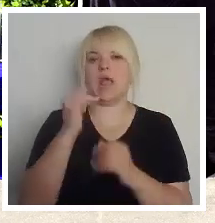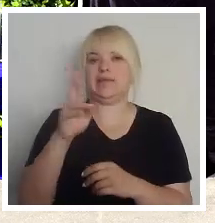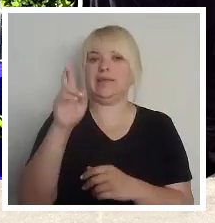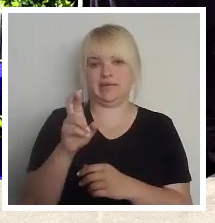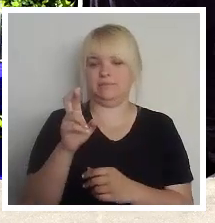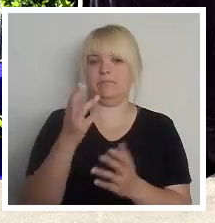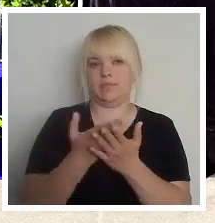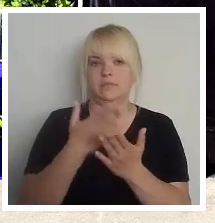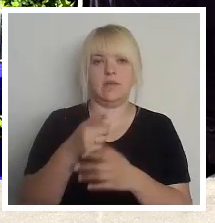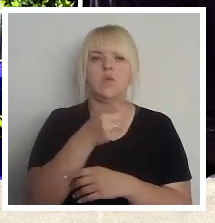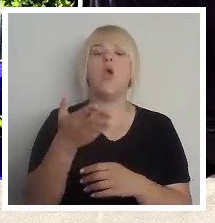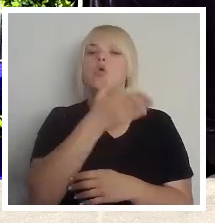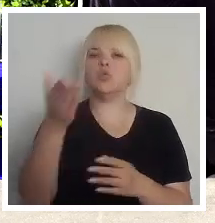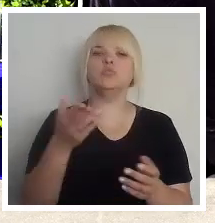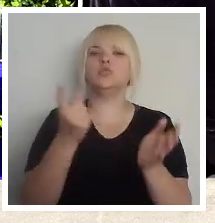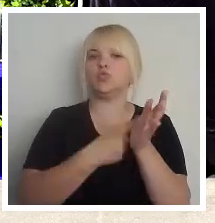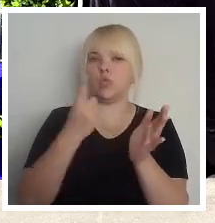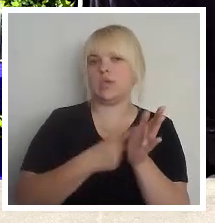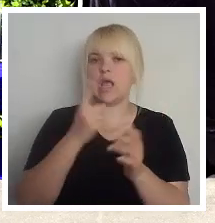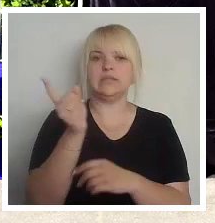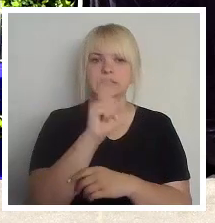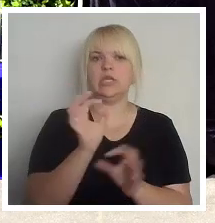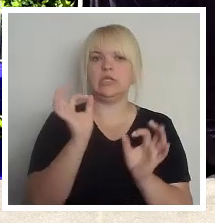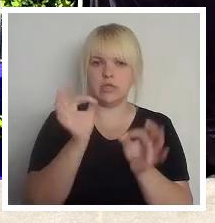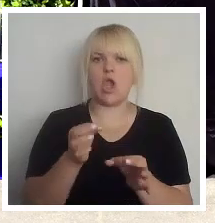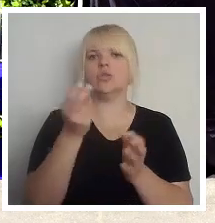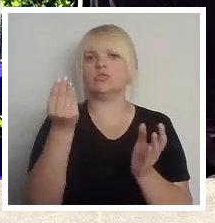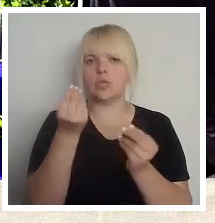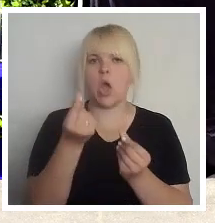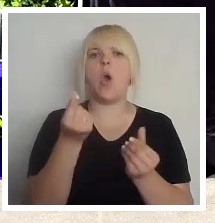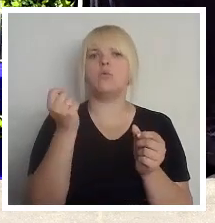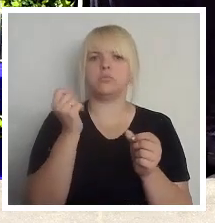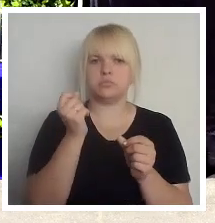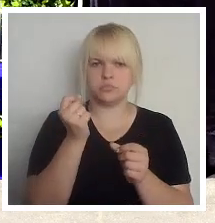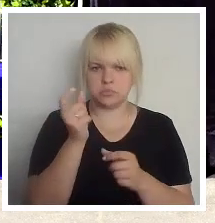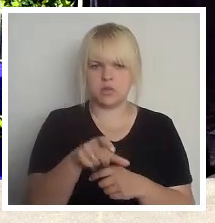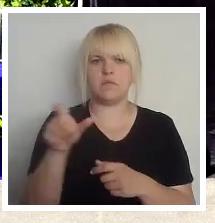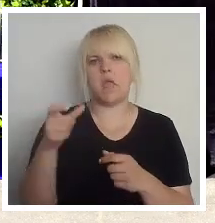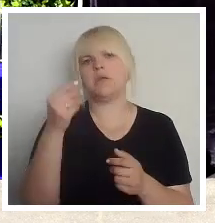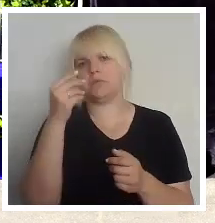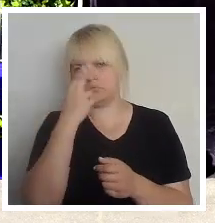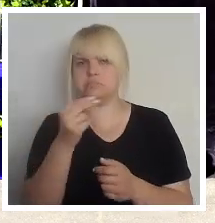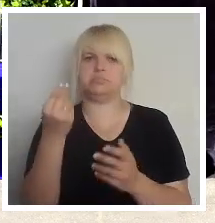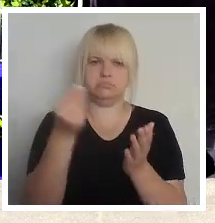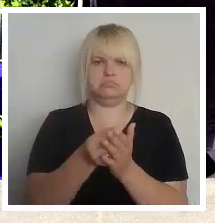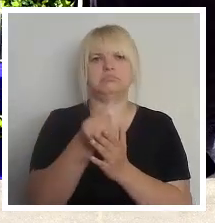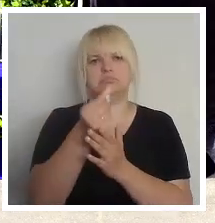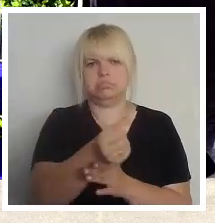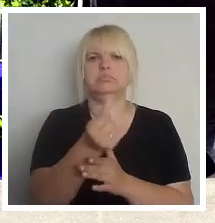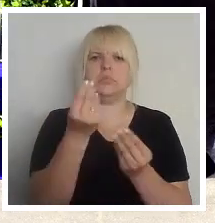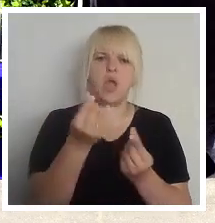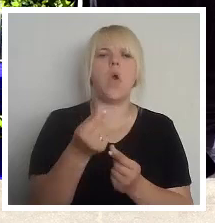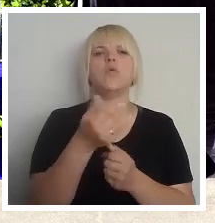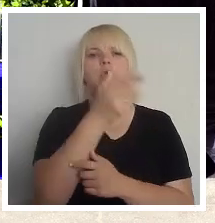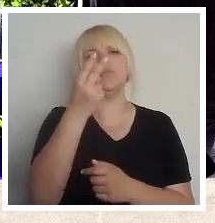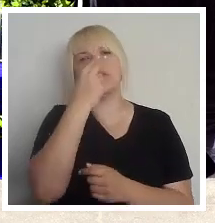jums žurnāls ir, protams, par naudu, cilvēki ir pieraduši. Līdz ar to jūs redzat to lielu atšķirību starp